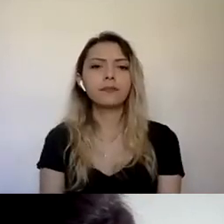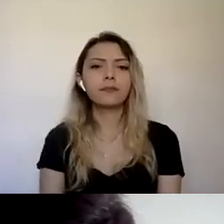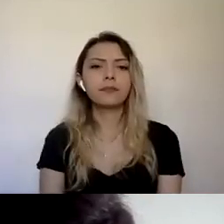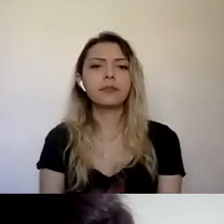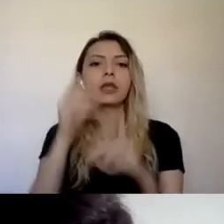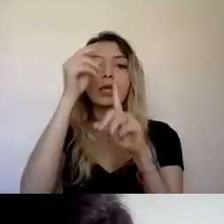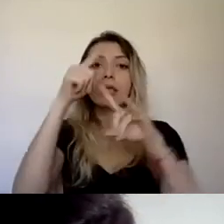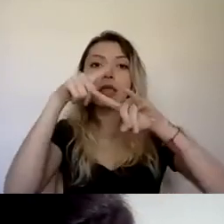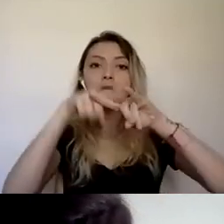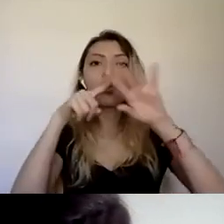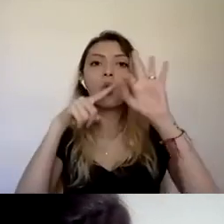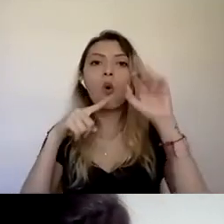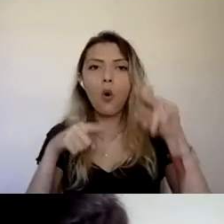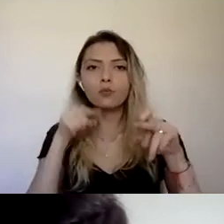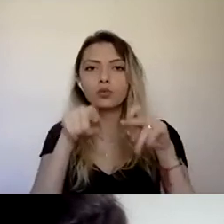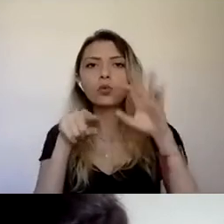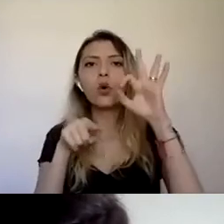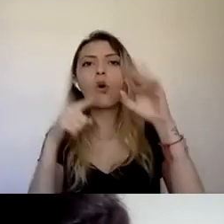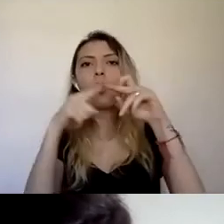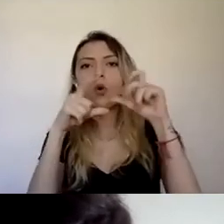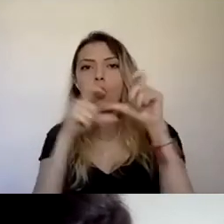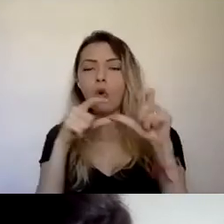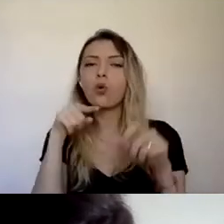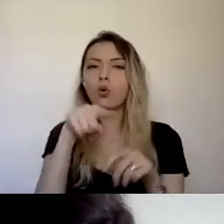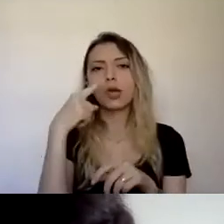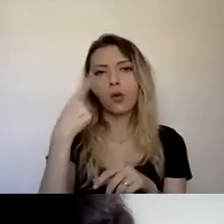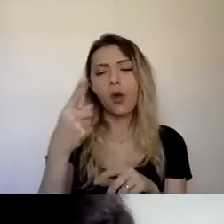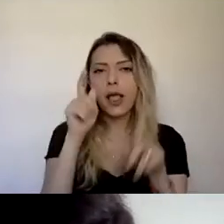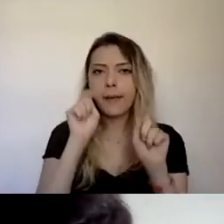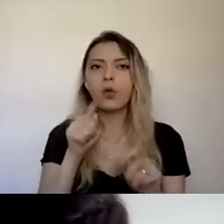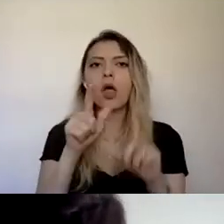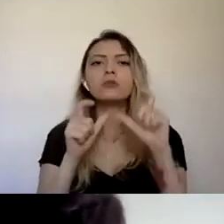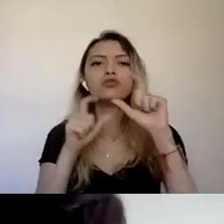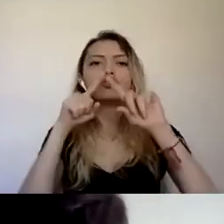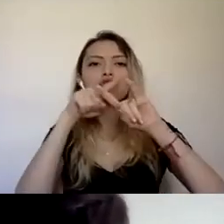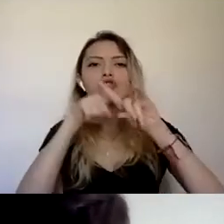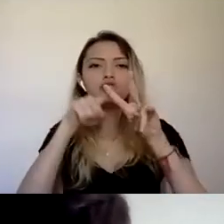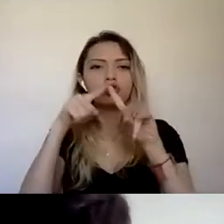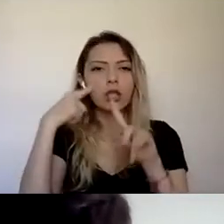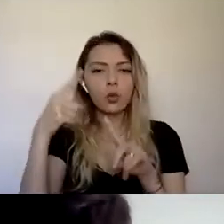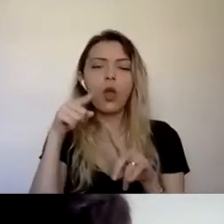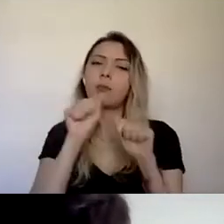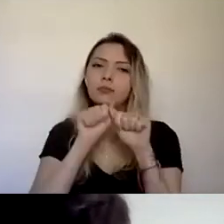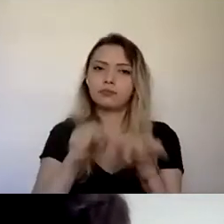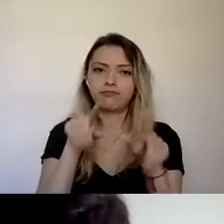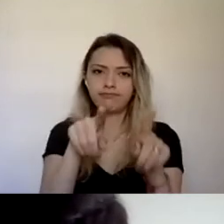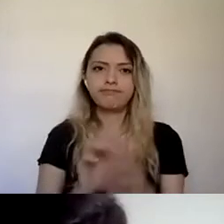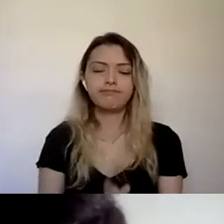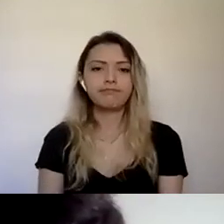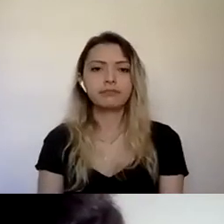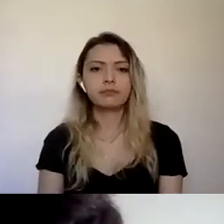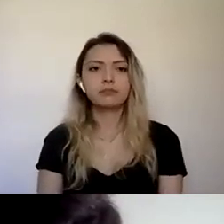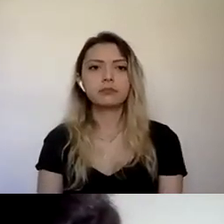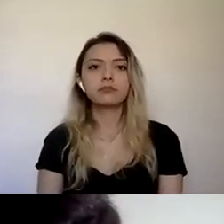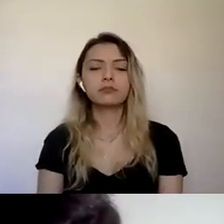ihop.org üzerinden örneğin paylaşıyorlar. Ki insanhaklariizleme.org kaynak